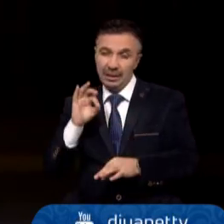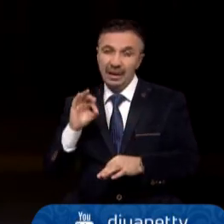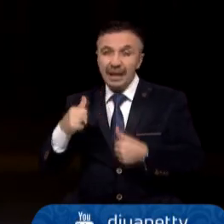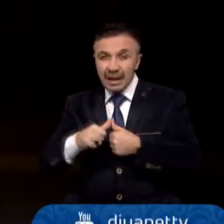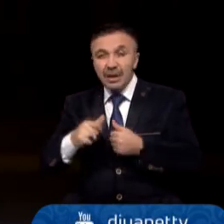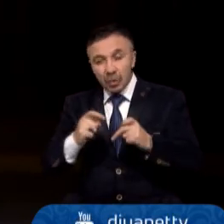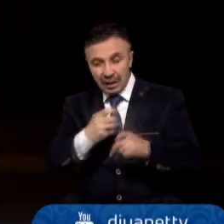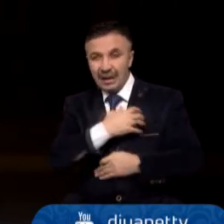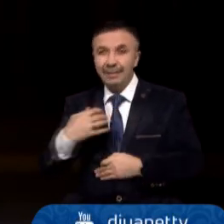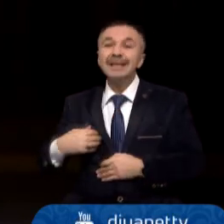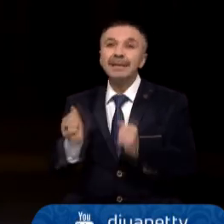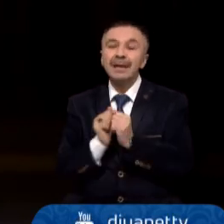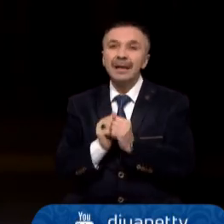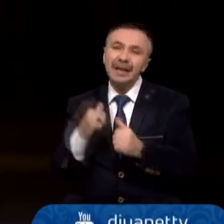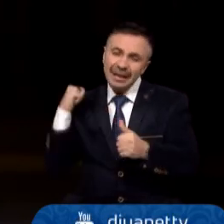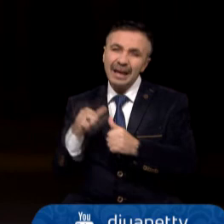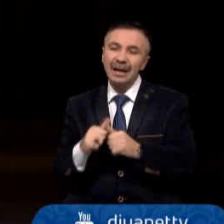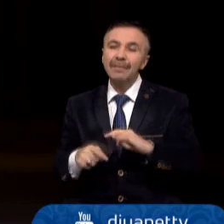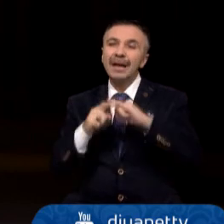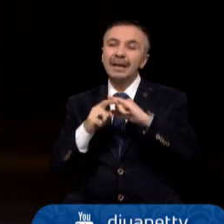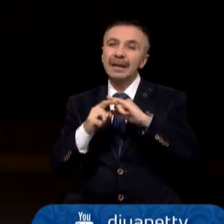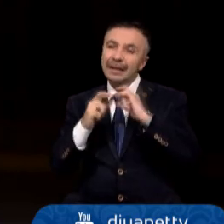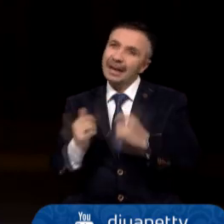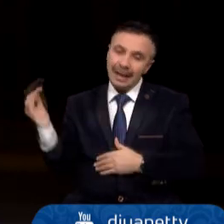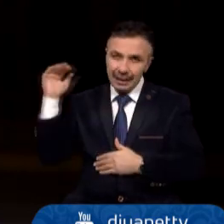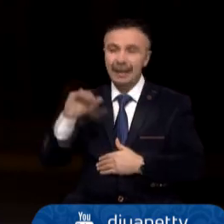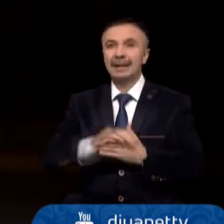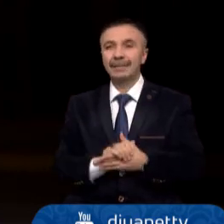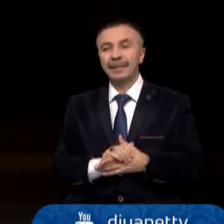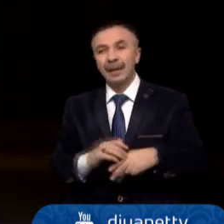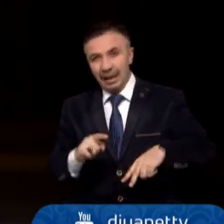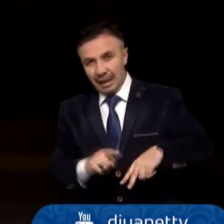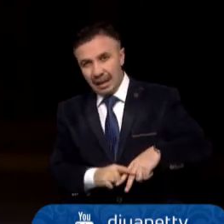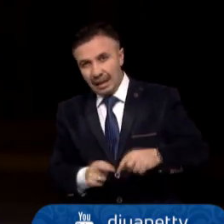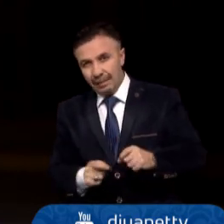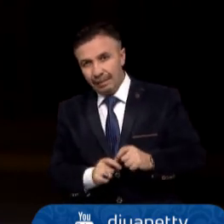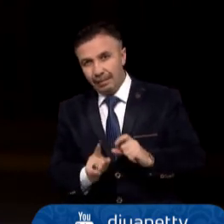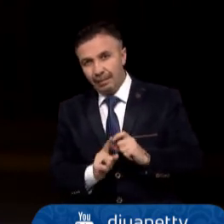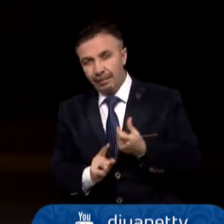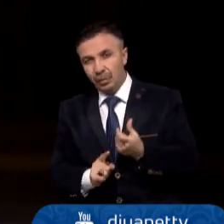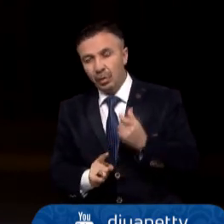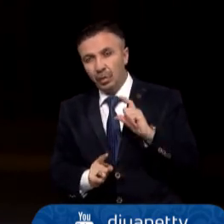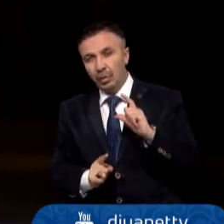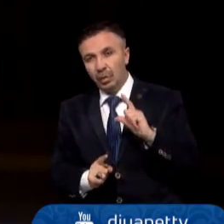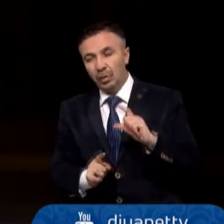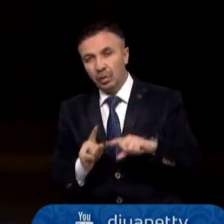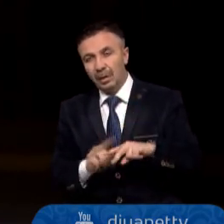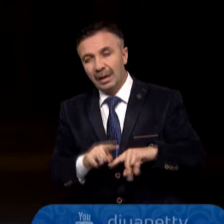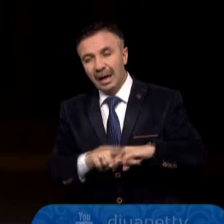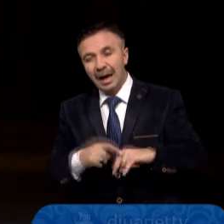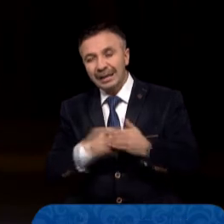eşi Rukiye ile beraber tekrar Mekke'ye geldi Abdullah adında bir oğulları